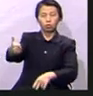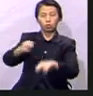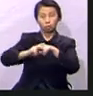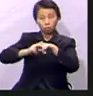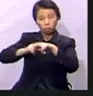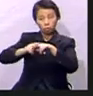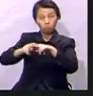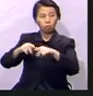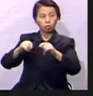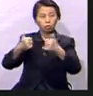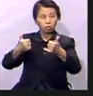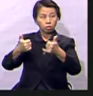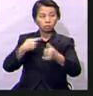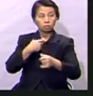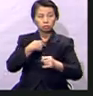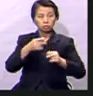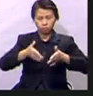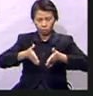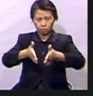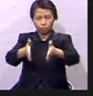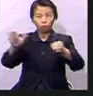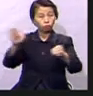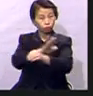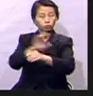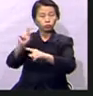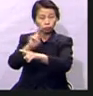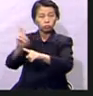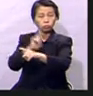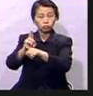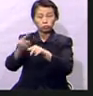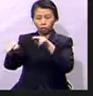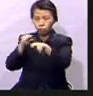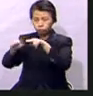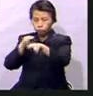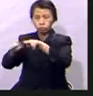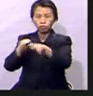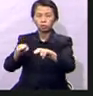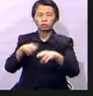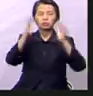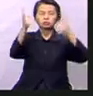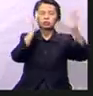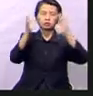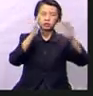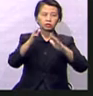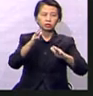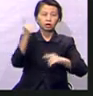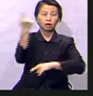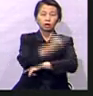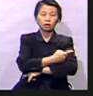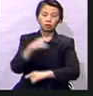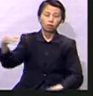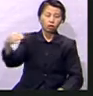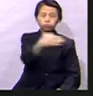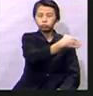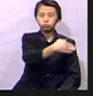railway line that we build is fully used here. But in Malaysia, kadang-kadang satu hari dua train